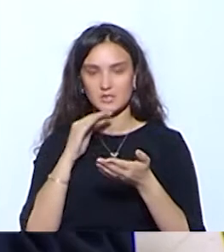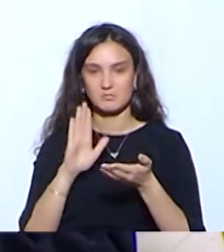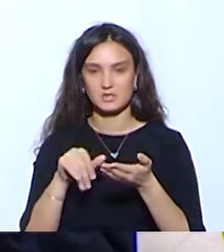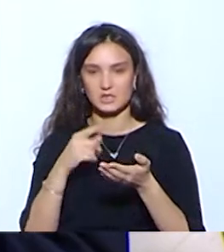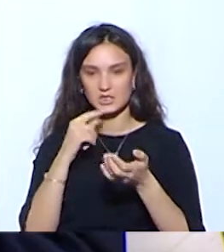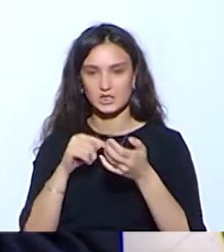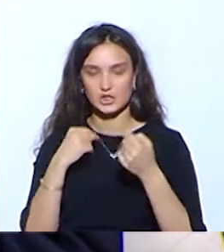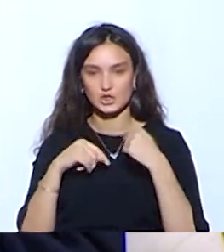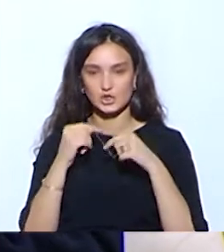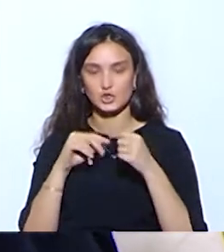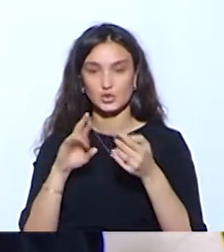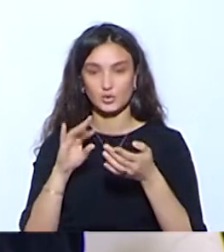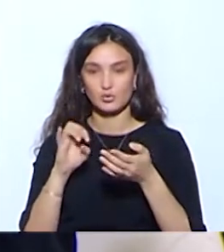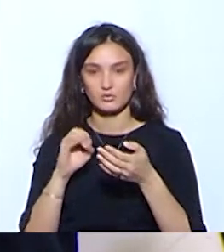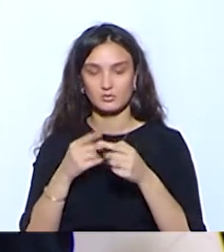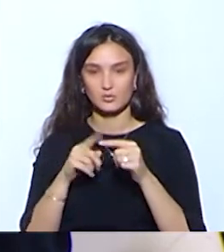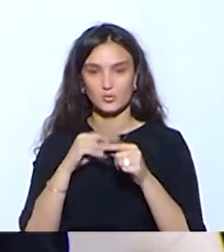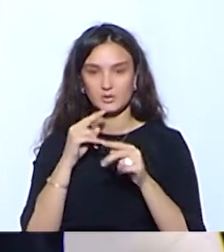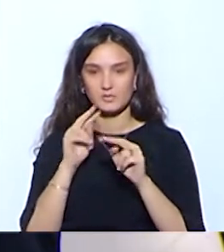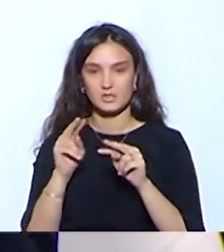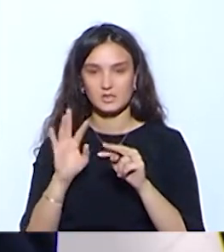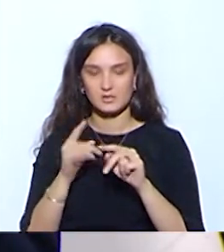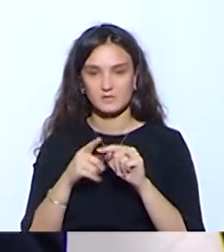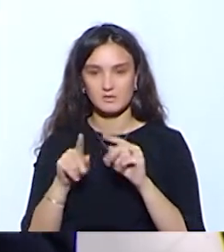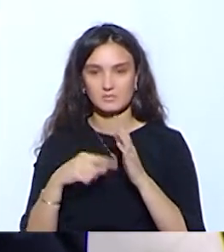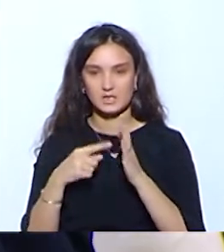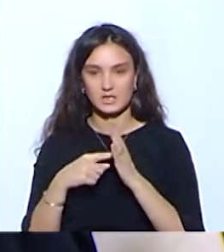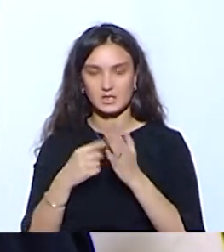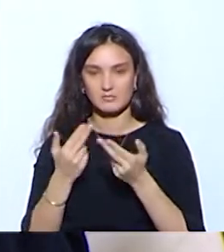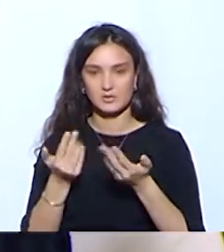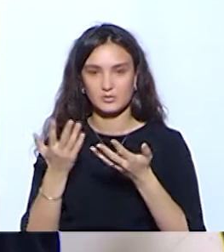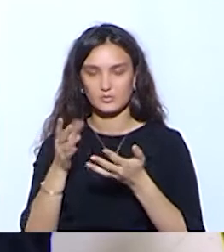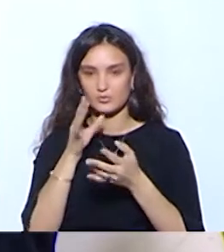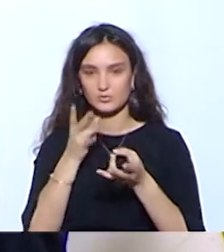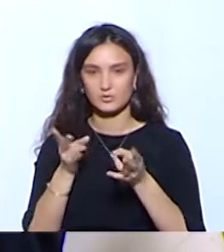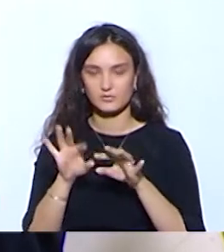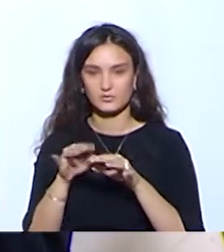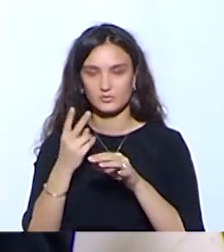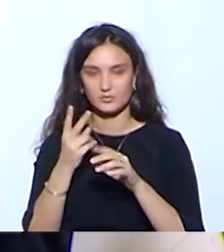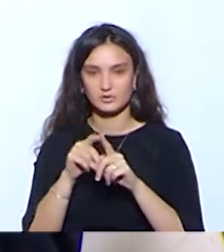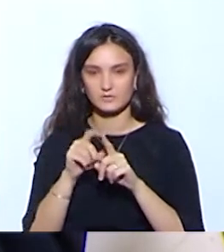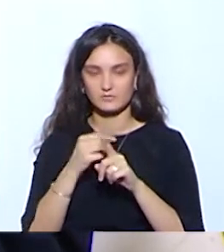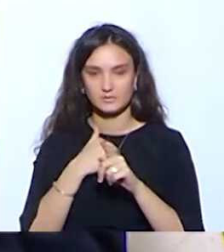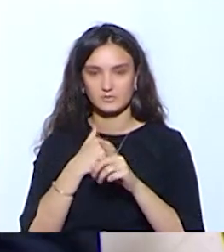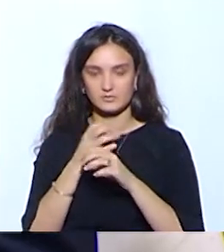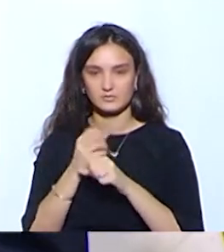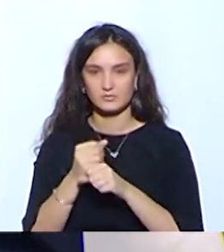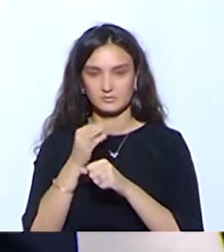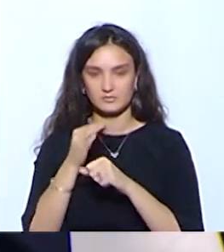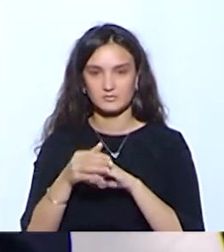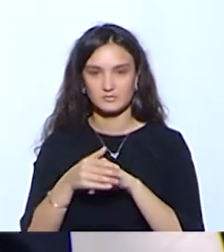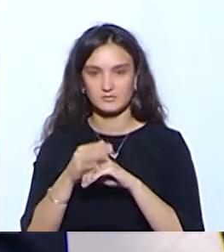სისხლში გლუკოზის დონე განსაზღვრო და არ აქცევენ ყურადღებას ამ საკითხებს და თუ დრო დაგვრჩა, ორი სიტყვით შეიძლება.